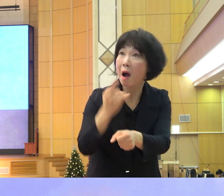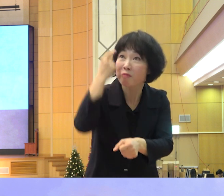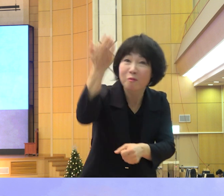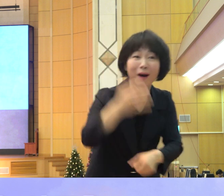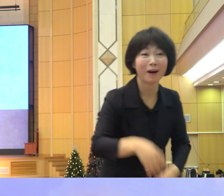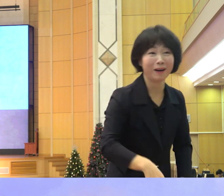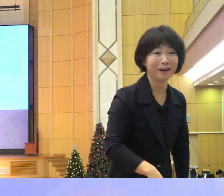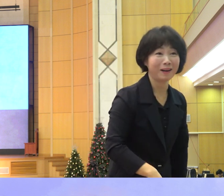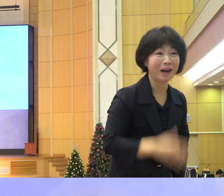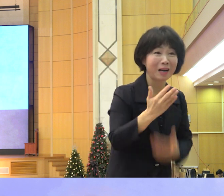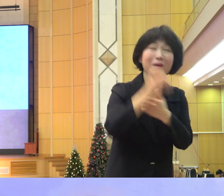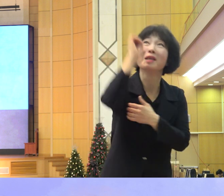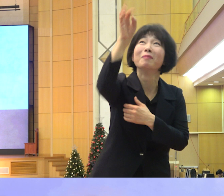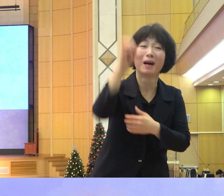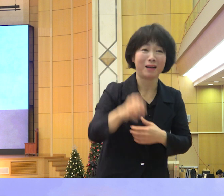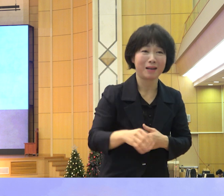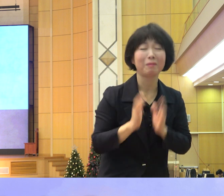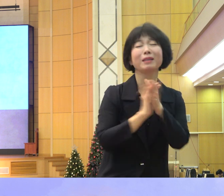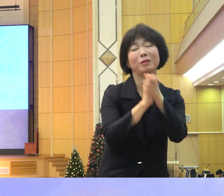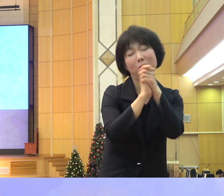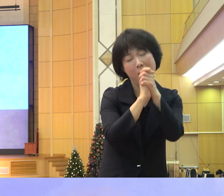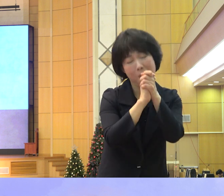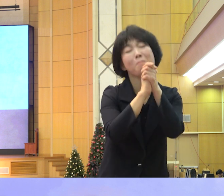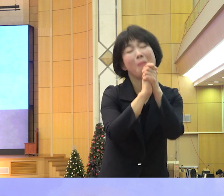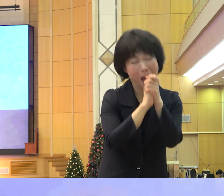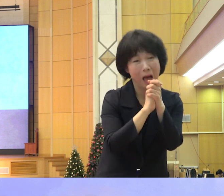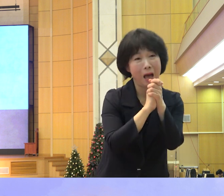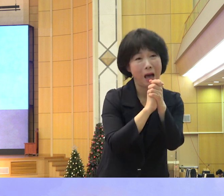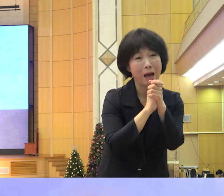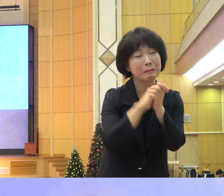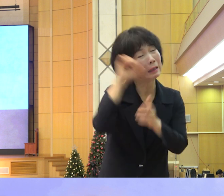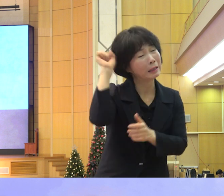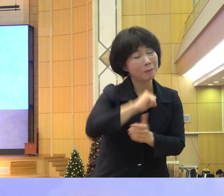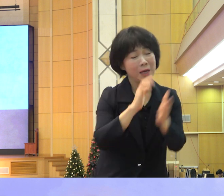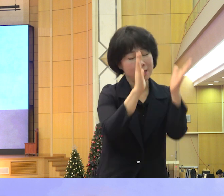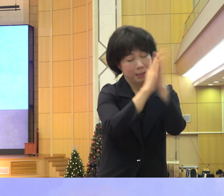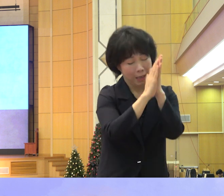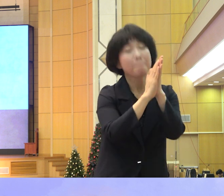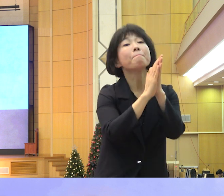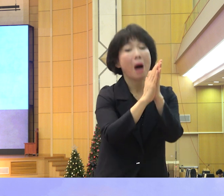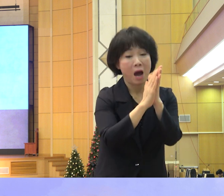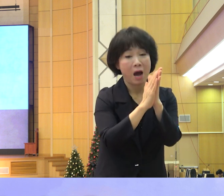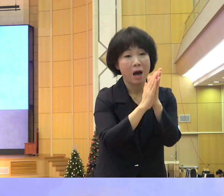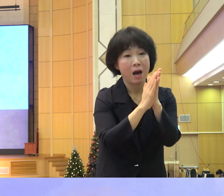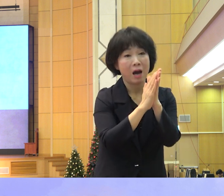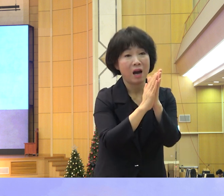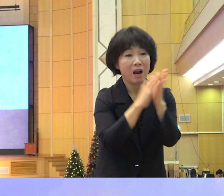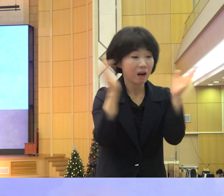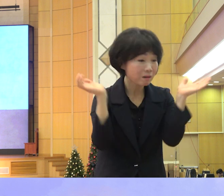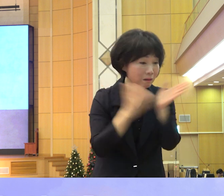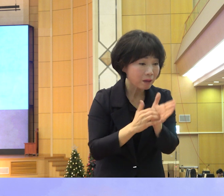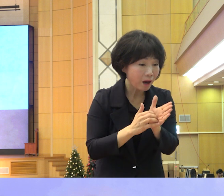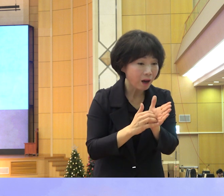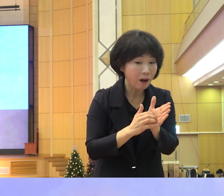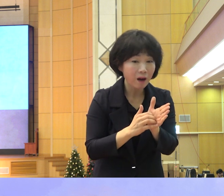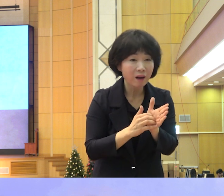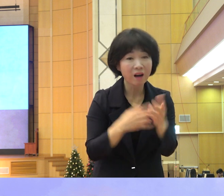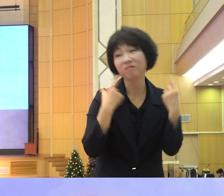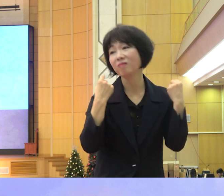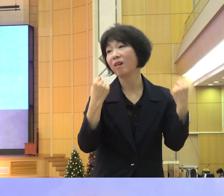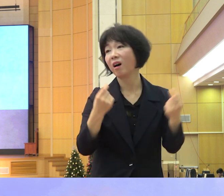그래서 막 기도를 했어. 막 기도하고 이제 새벽이 돼서 새벽 기도하고 내려오면 뭐예요? 밥도